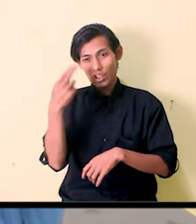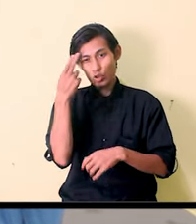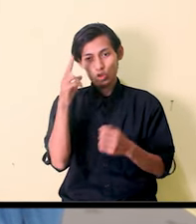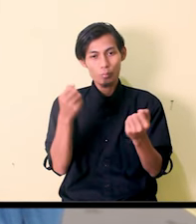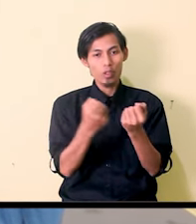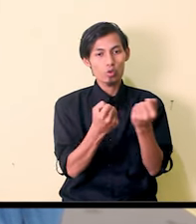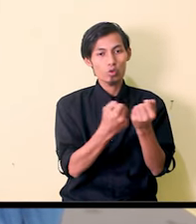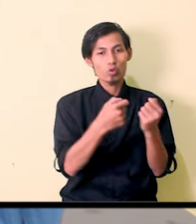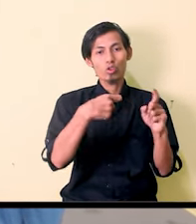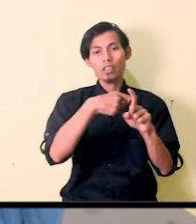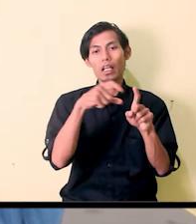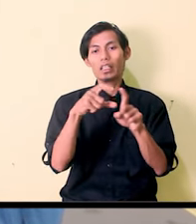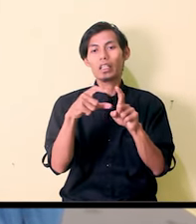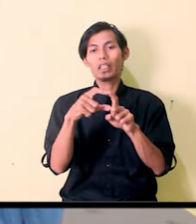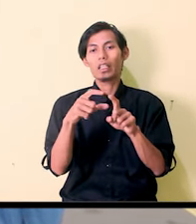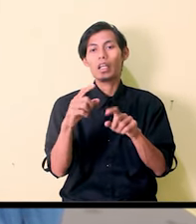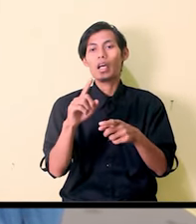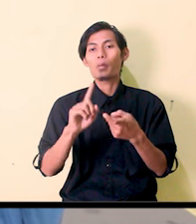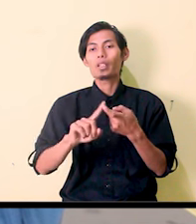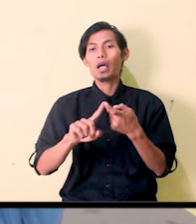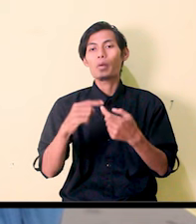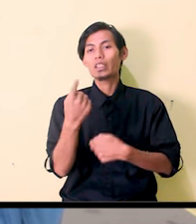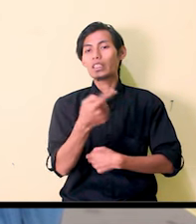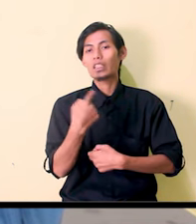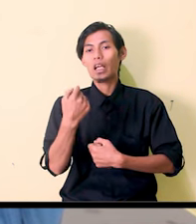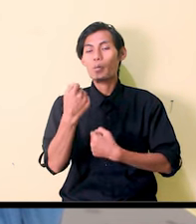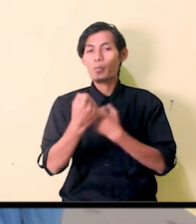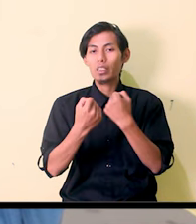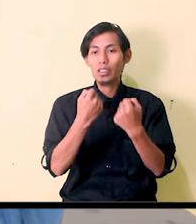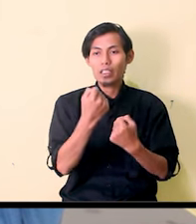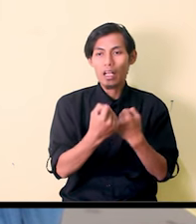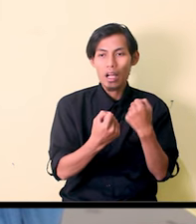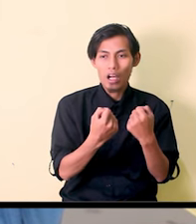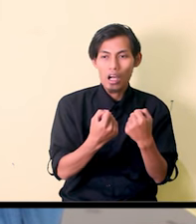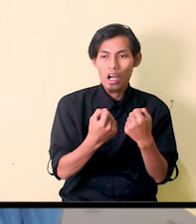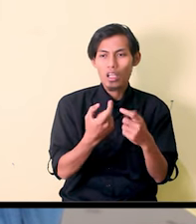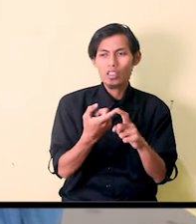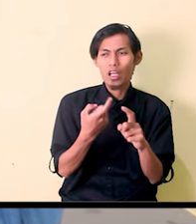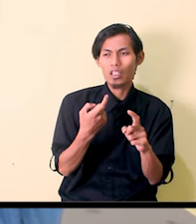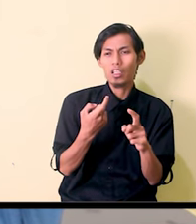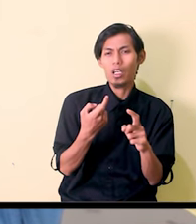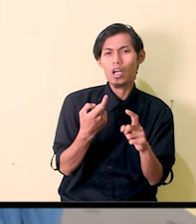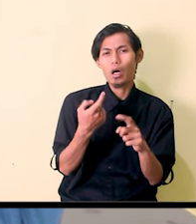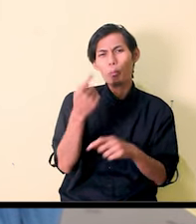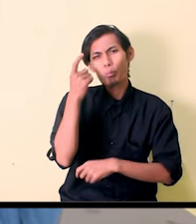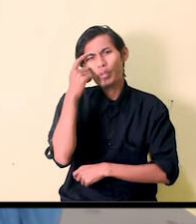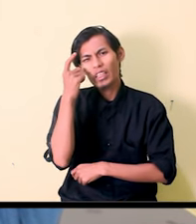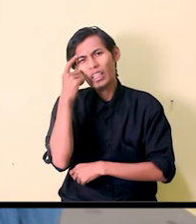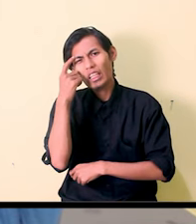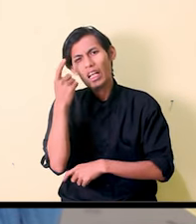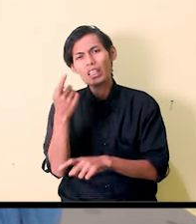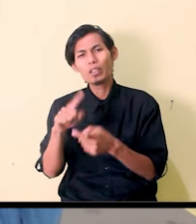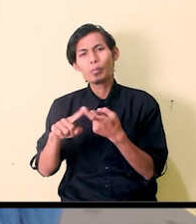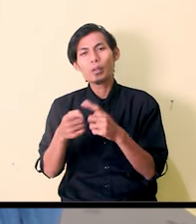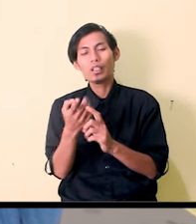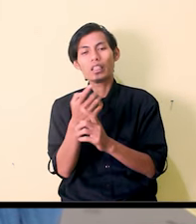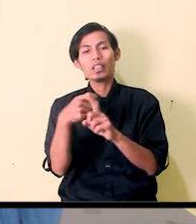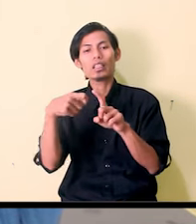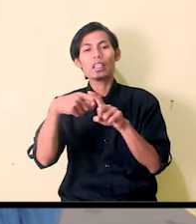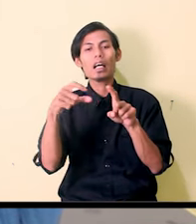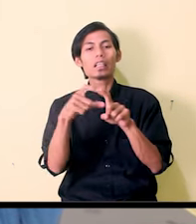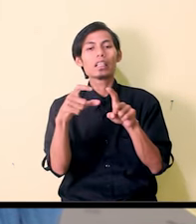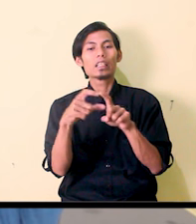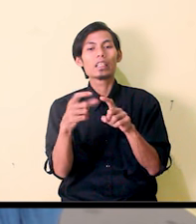teman-teman kdd sendiri Memang dari awal sejak berdirin kdd itu terlihat mempunyai